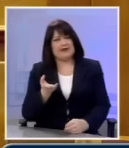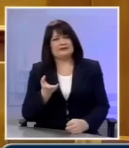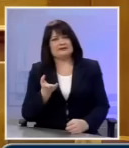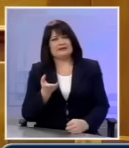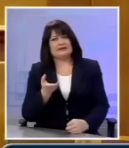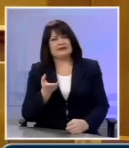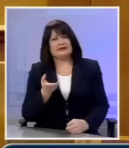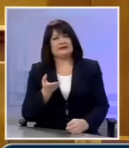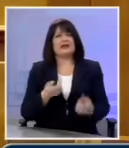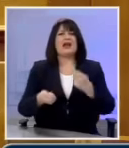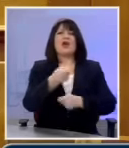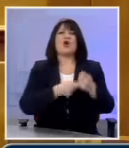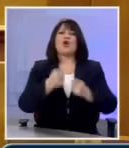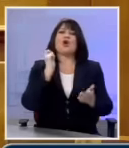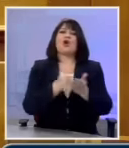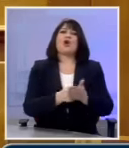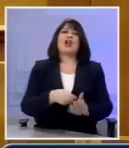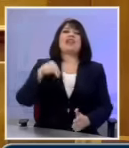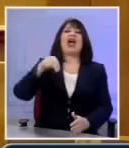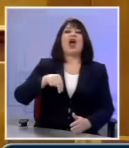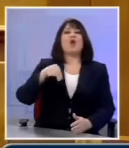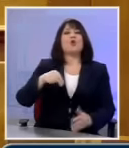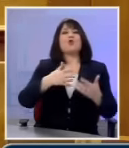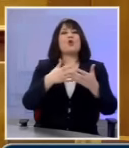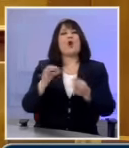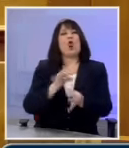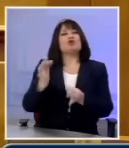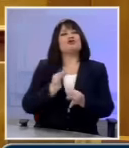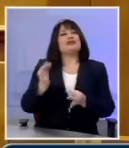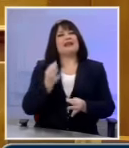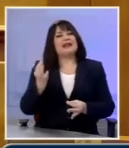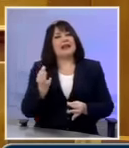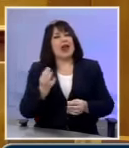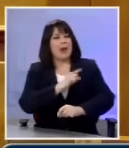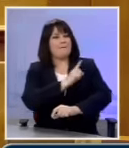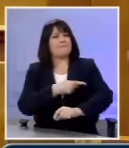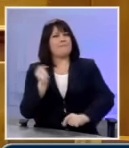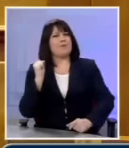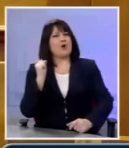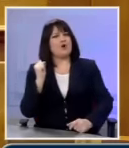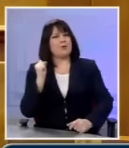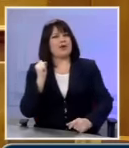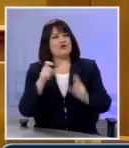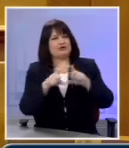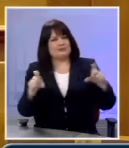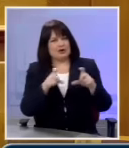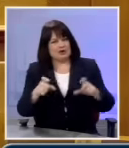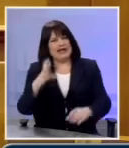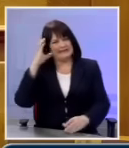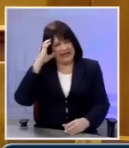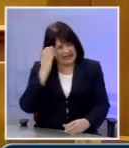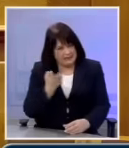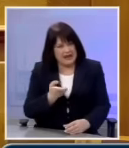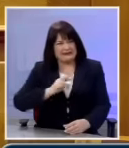της αγοράς των ΑΟΚ και των κλωστηρίων, των προνομιούχων και τα σορταρίσματα? Θυμάστε